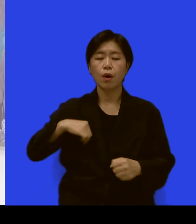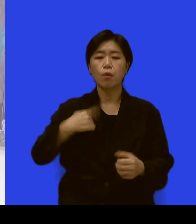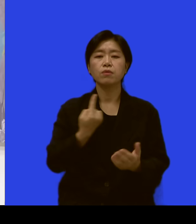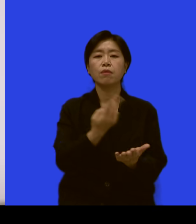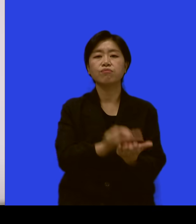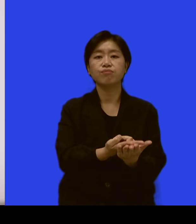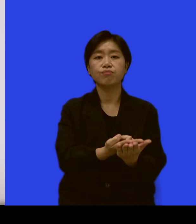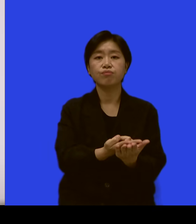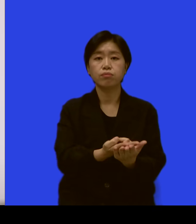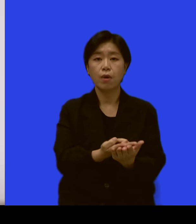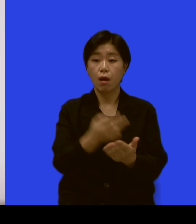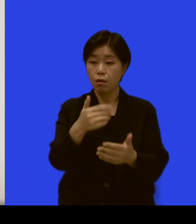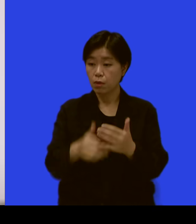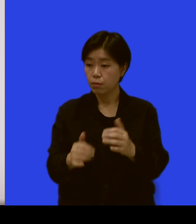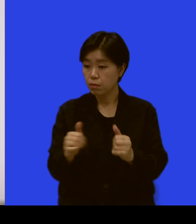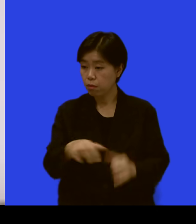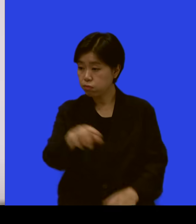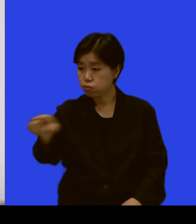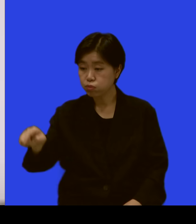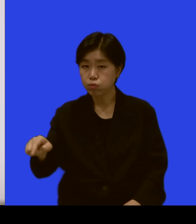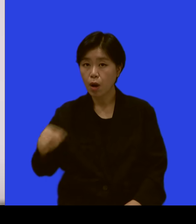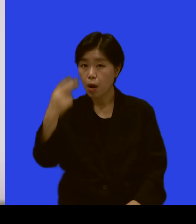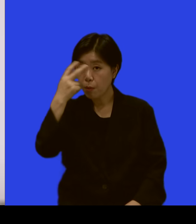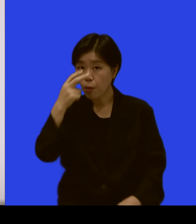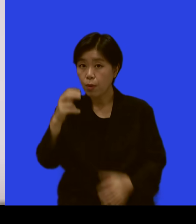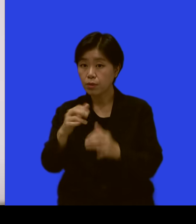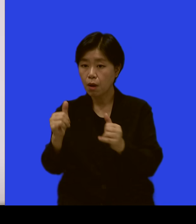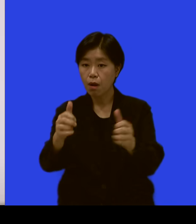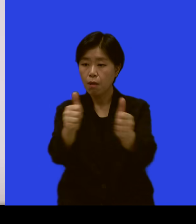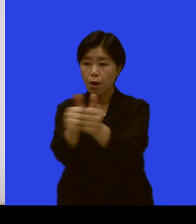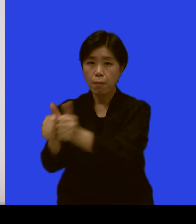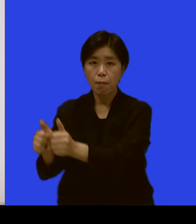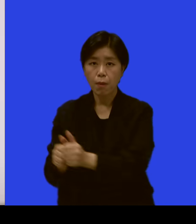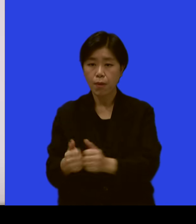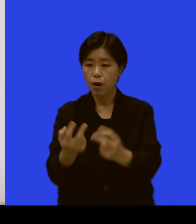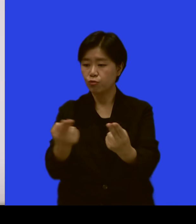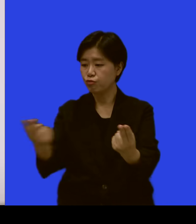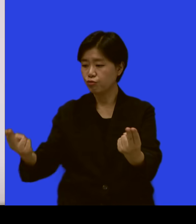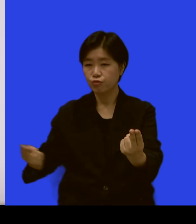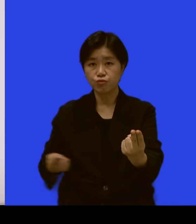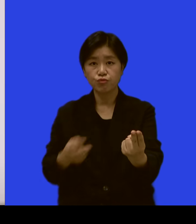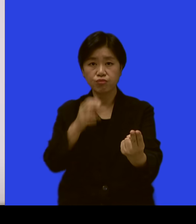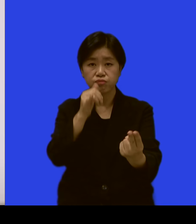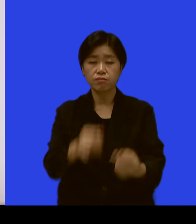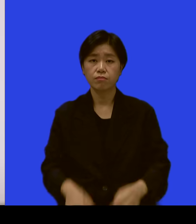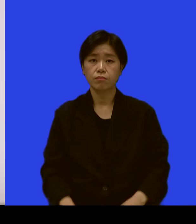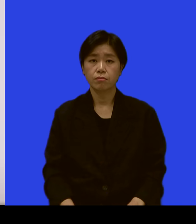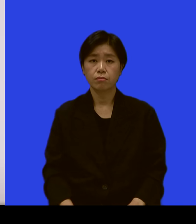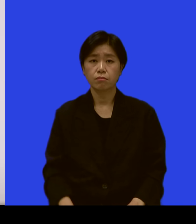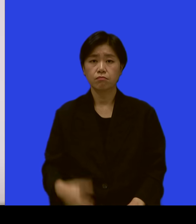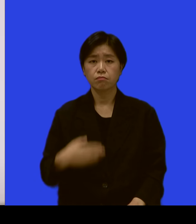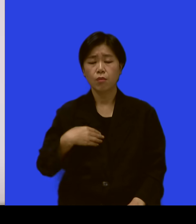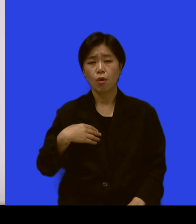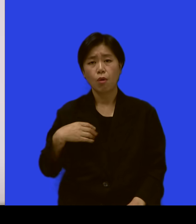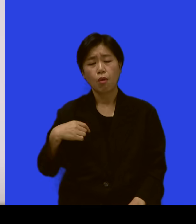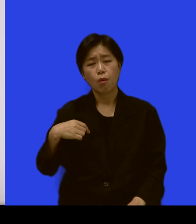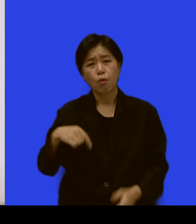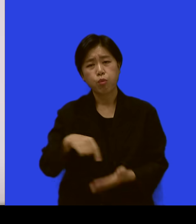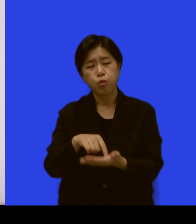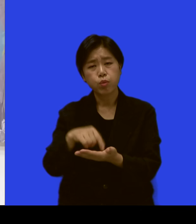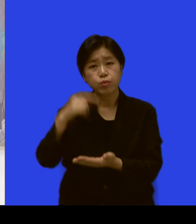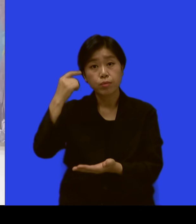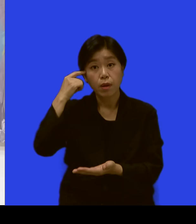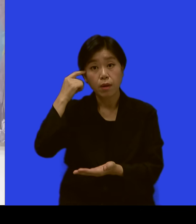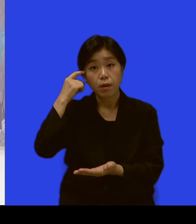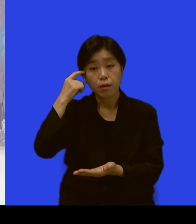이렇게 있는데 네. 외롭네. 내가 외롭구나 지금. 이런 생각을 하면서 그냥 잠들었어요. 근데 새벽이